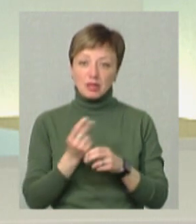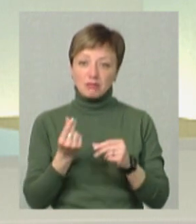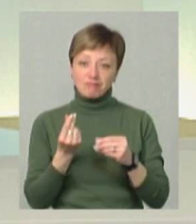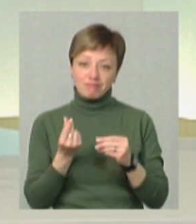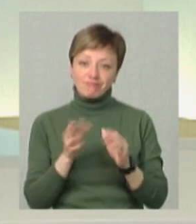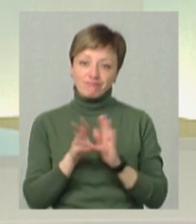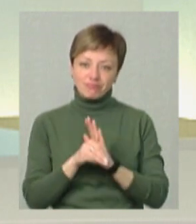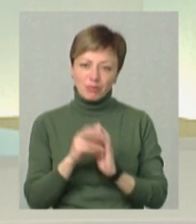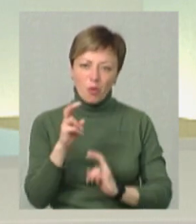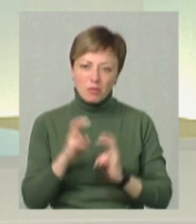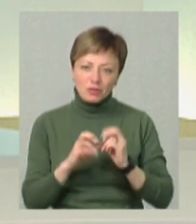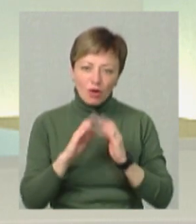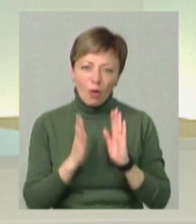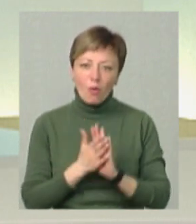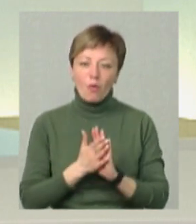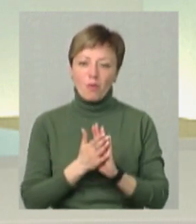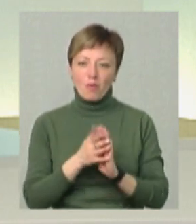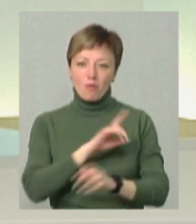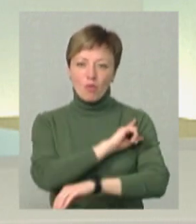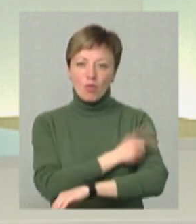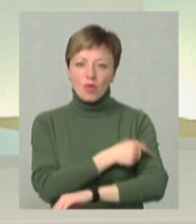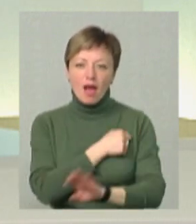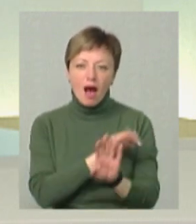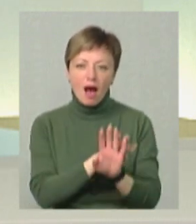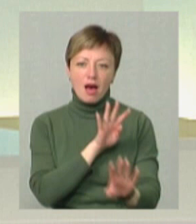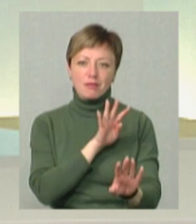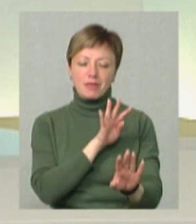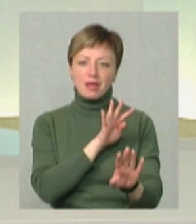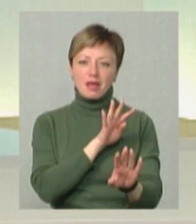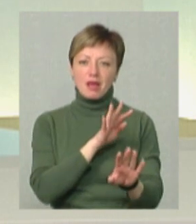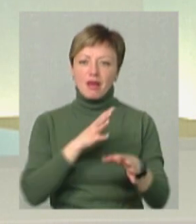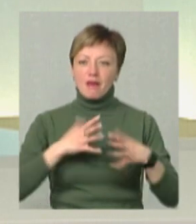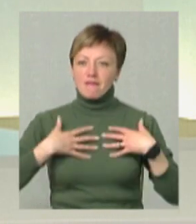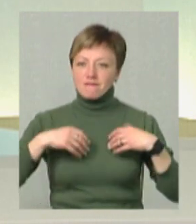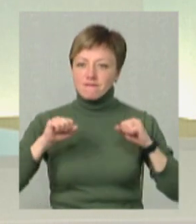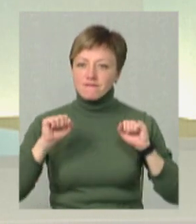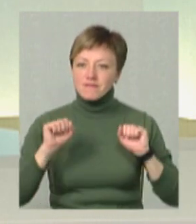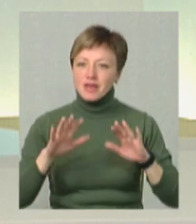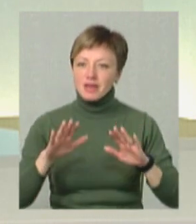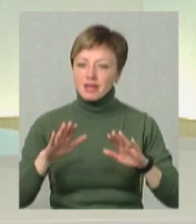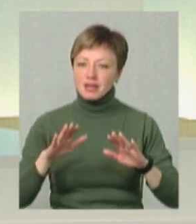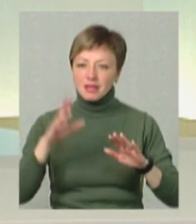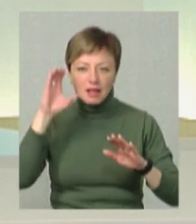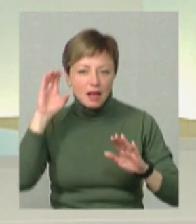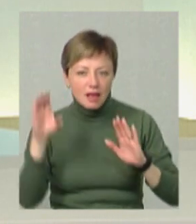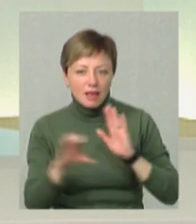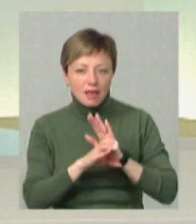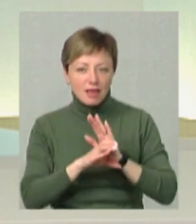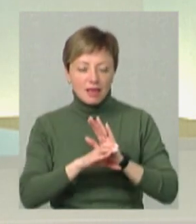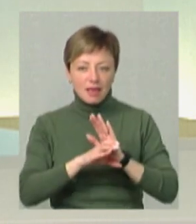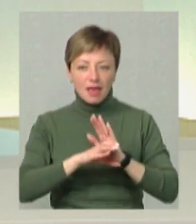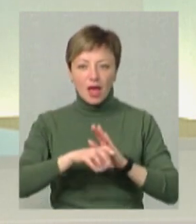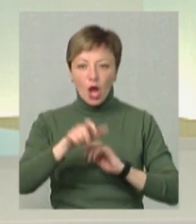база. Військово-промисловий комплекс, могутня армія, віддані фюрера люди. При тому